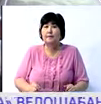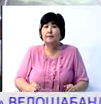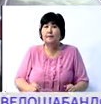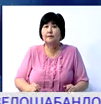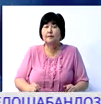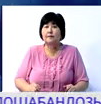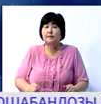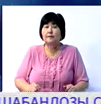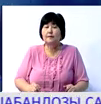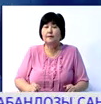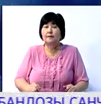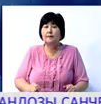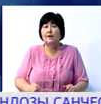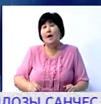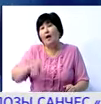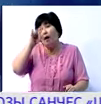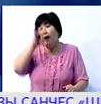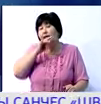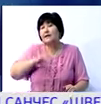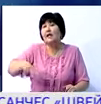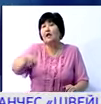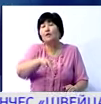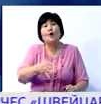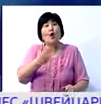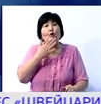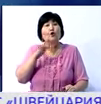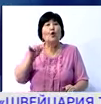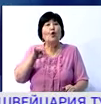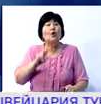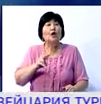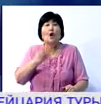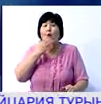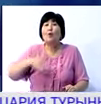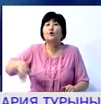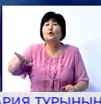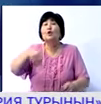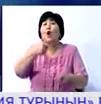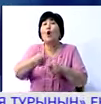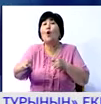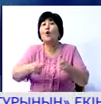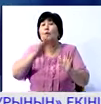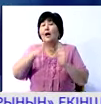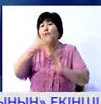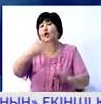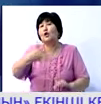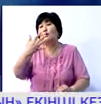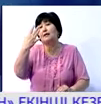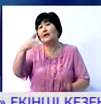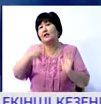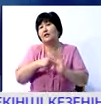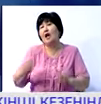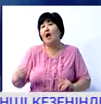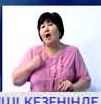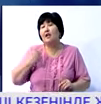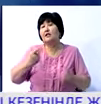Сырдария ауданынан. Қазақстан Республикасының ұлттық ұланы оңтүстік өңірлік қолбасшылығына қарасты 55-47 әскери